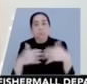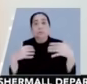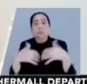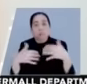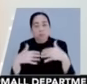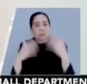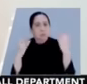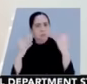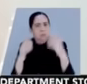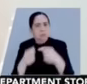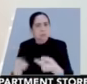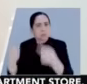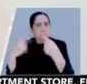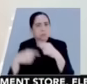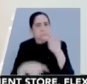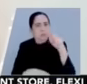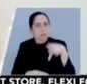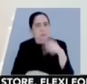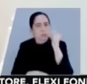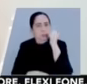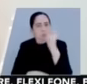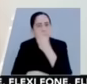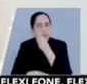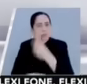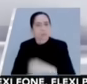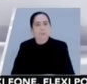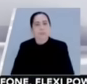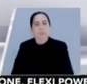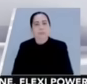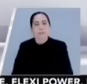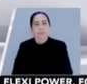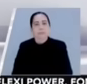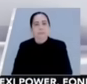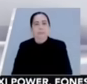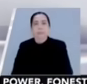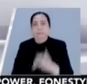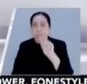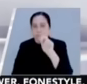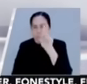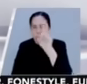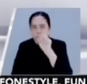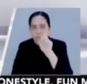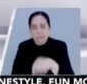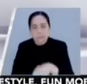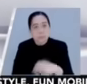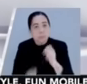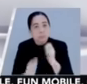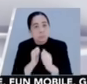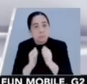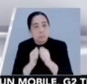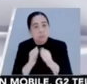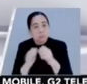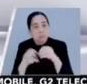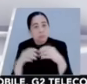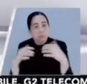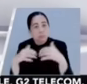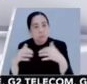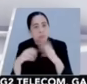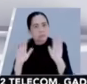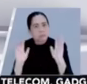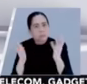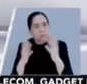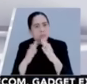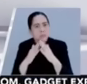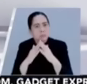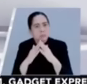ay dumalo si Vice President Sara Duterte. Balik sa iyo, Mel. Yan, isang tanong lang ha. Lumalabas dun sa pagdinig na tila